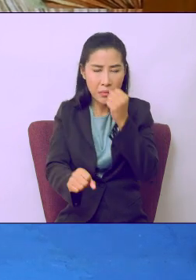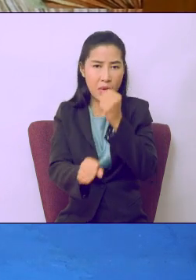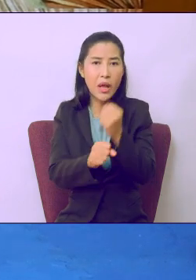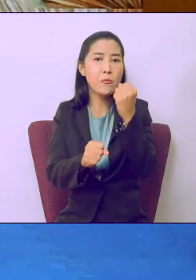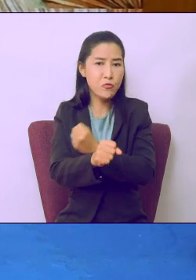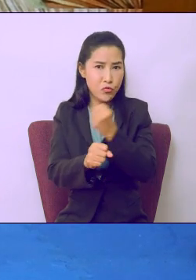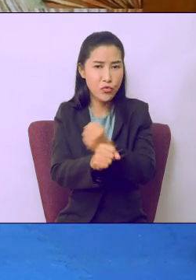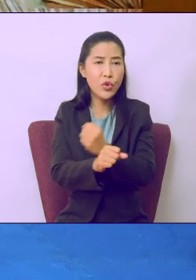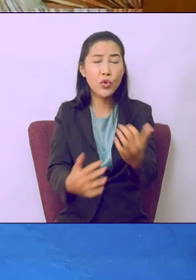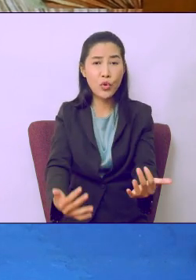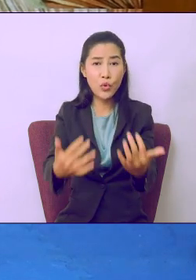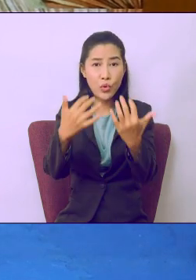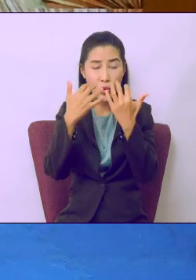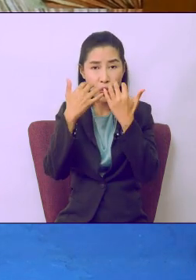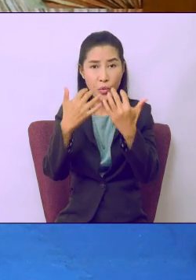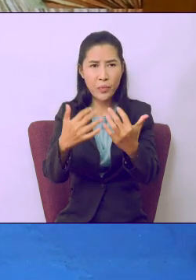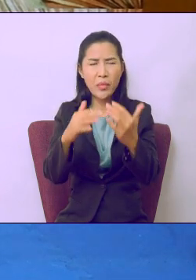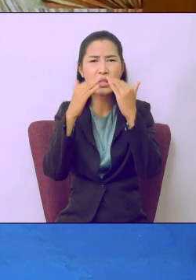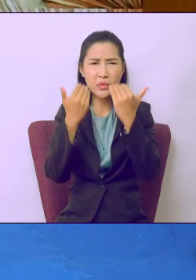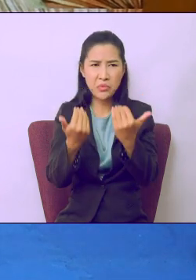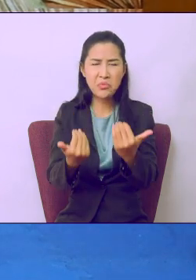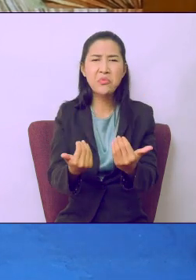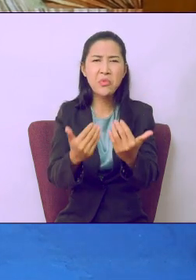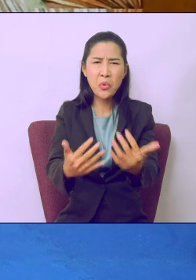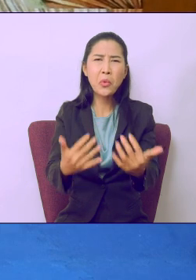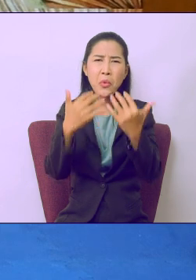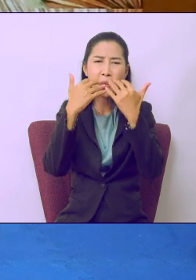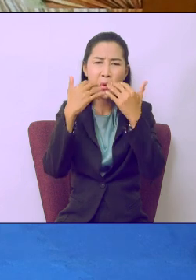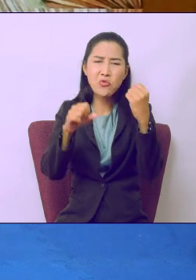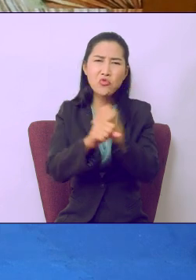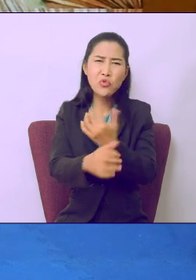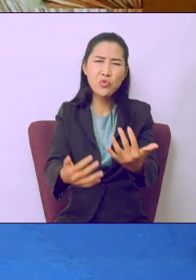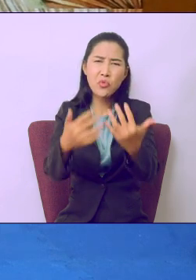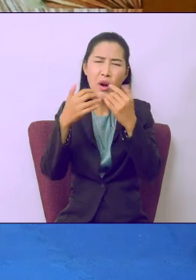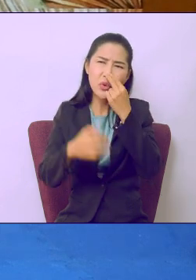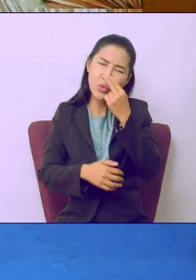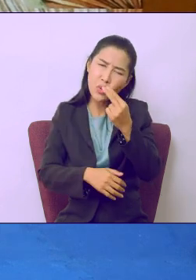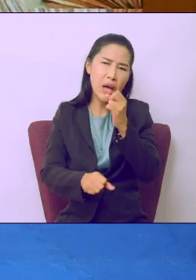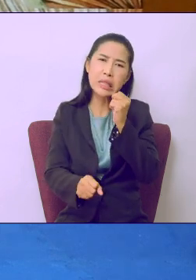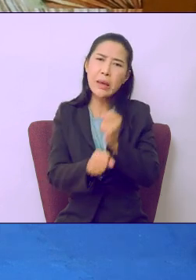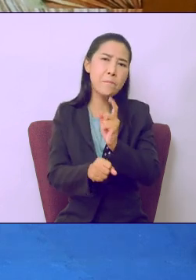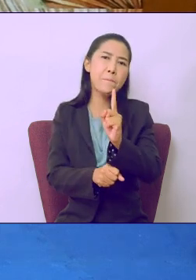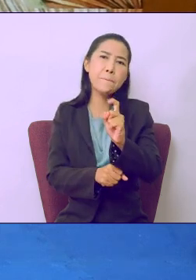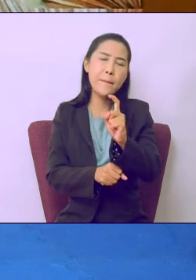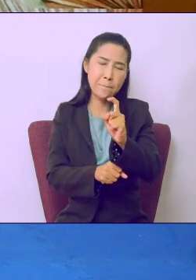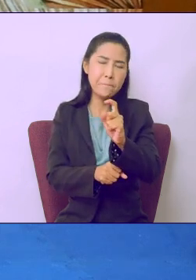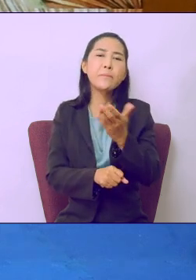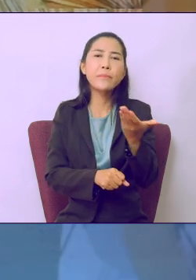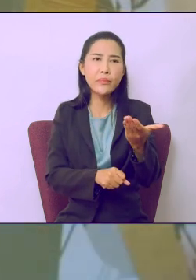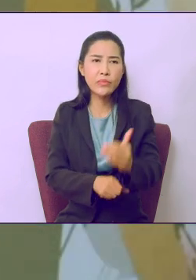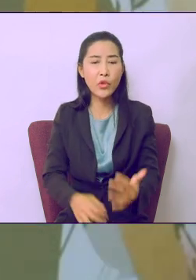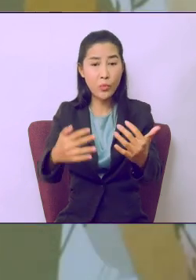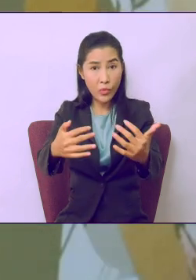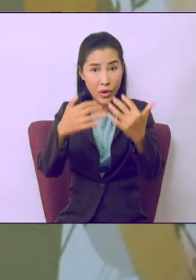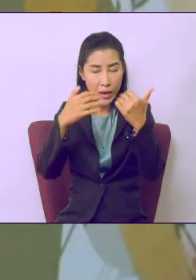ครับตัวลมหายใจวันนี้สิไปเพราะว่าดูแล้วน้องน่าจะน้องน่าจะอ่าทำไม่ได้นะครับแล้วก็ที่ผมบอกเนาะ